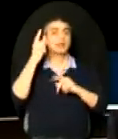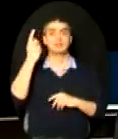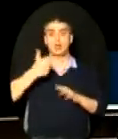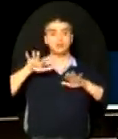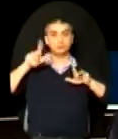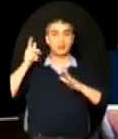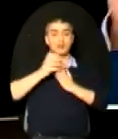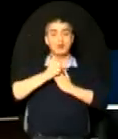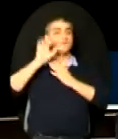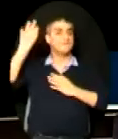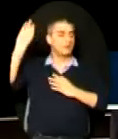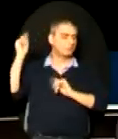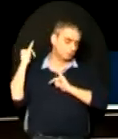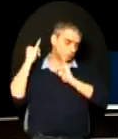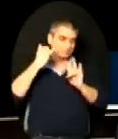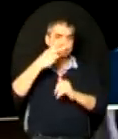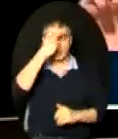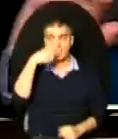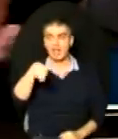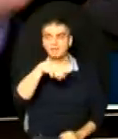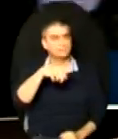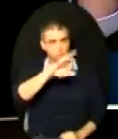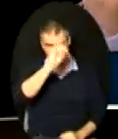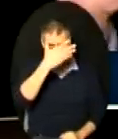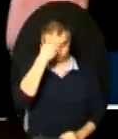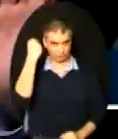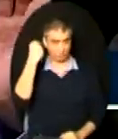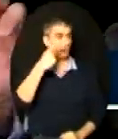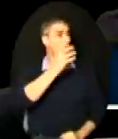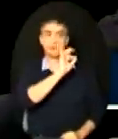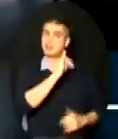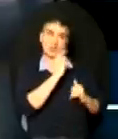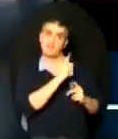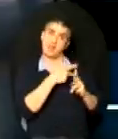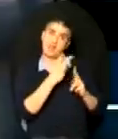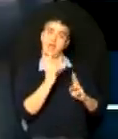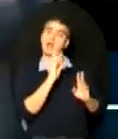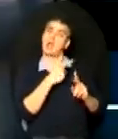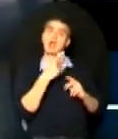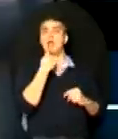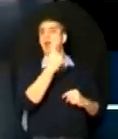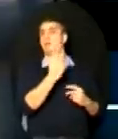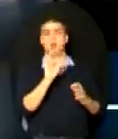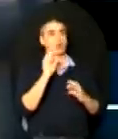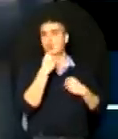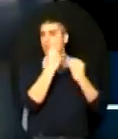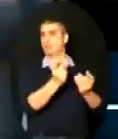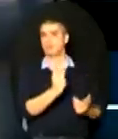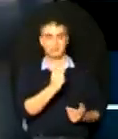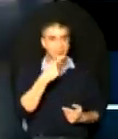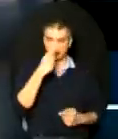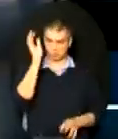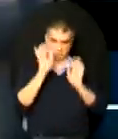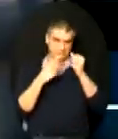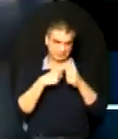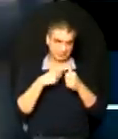הממשלה בהובלתו הביא למגזר הערבי, את זה שכחו. הוא עדיין לא הביא, הוא רק לומר את זה. אומר, הם רק אמרו לא שהוא